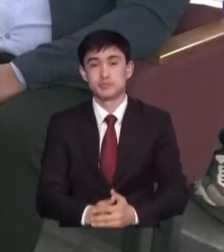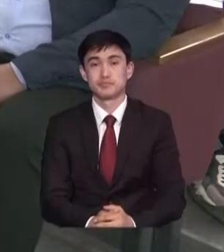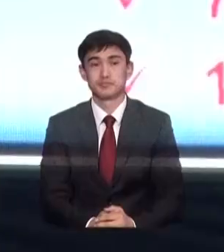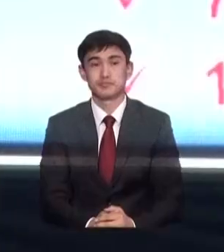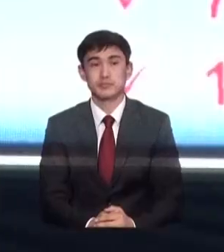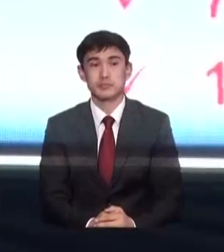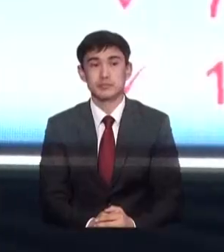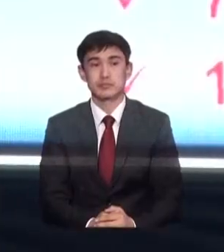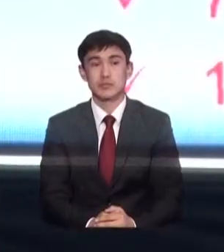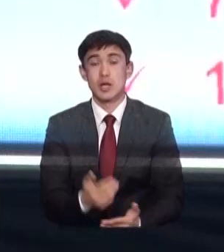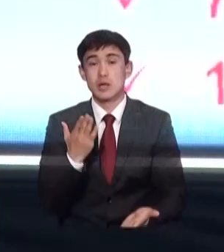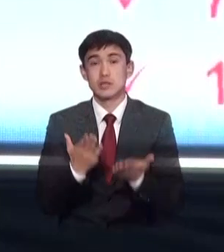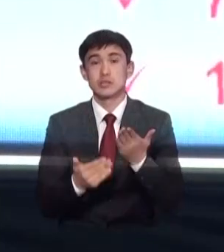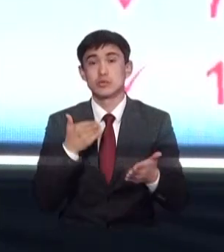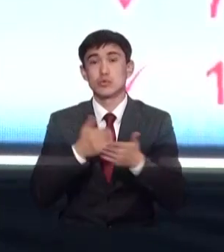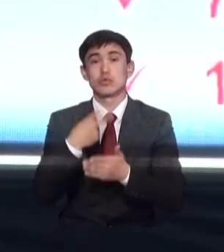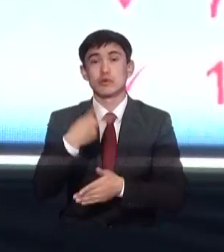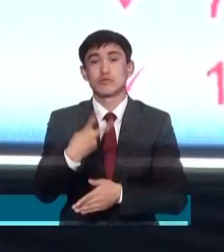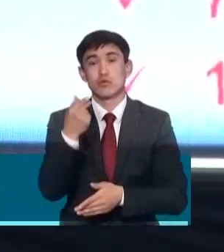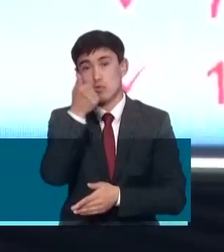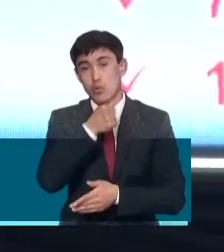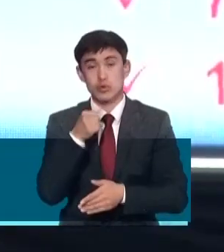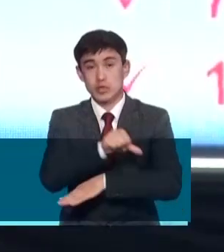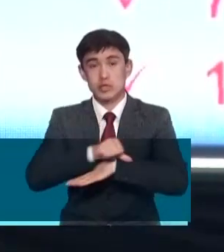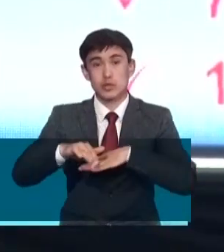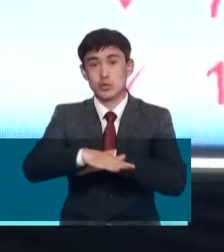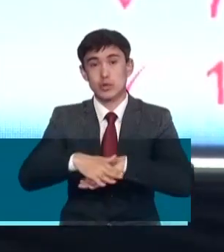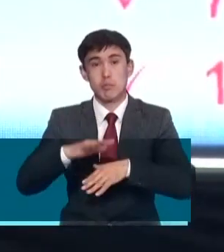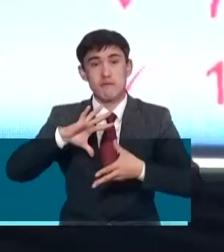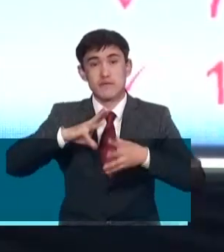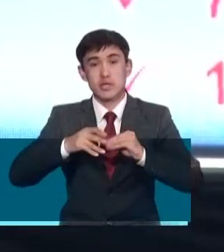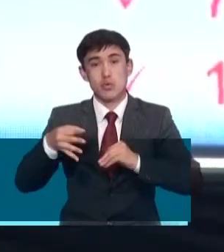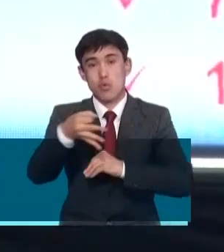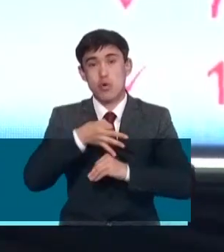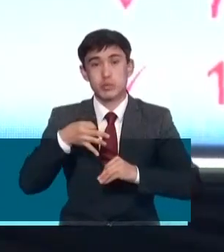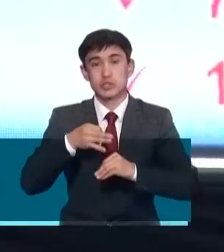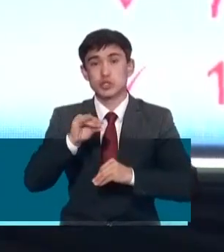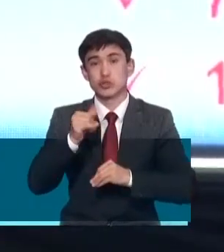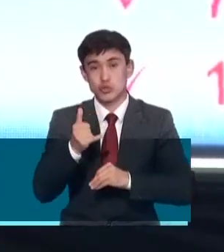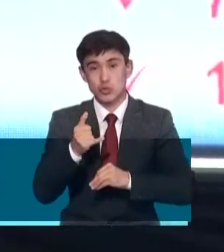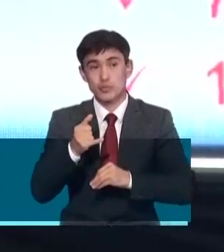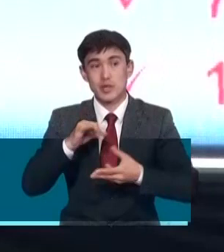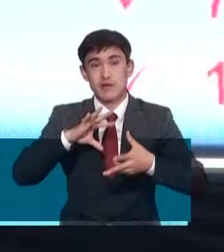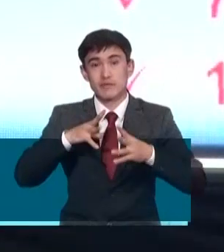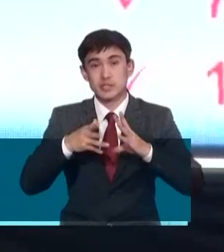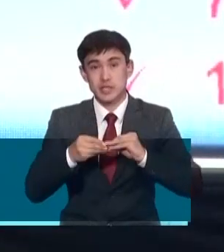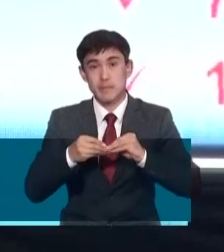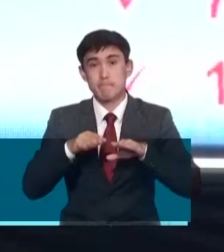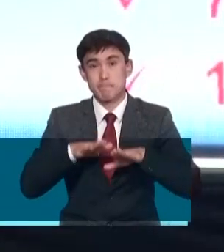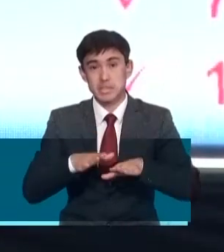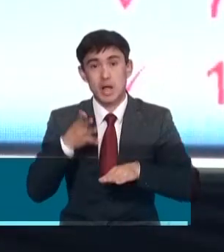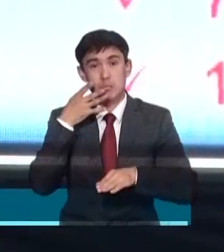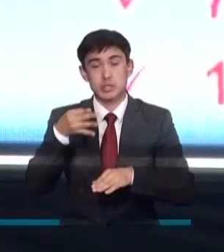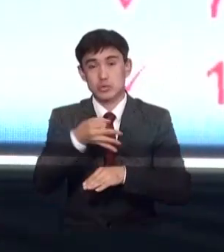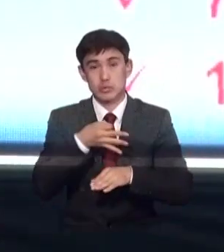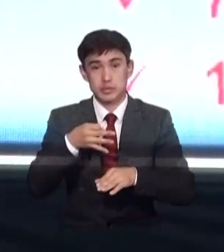годом. Если до 2022 года на территории по всей области, не только ЖТСУ, это вместо взятия